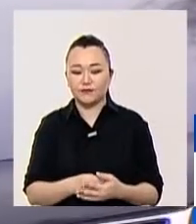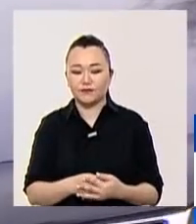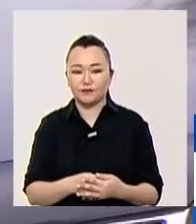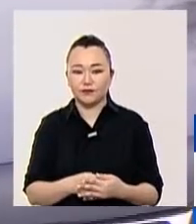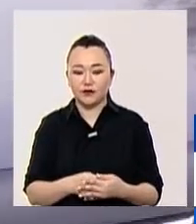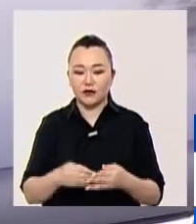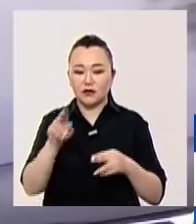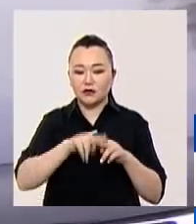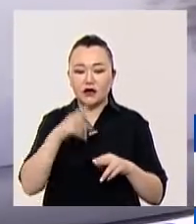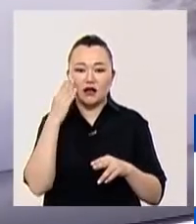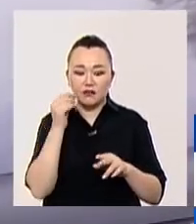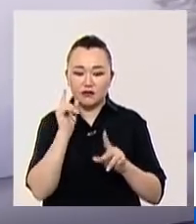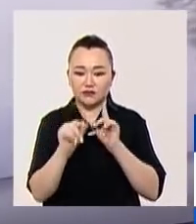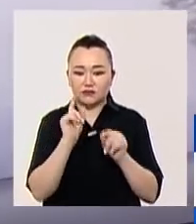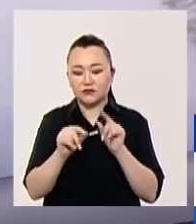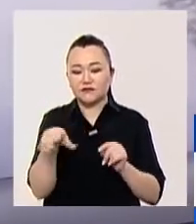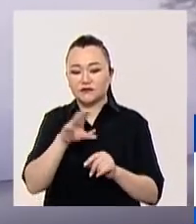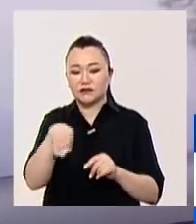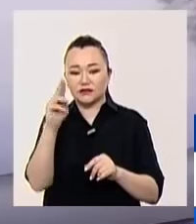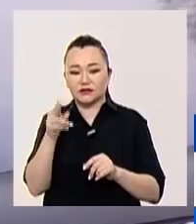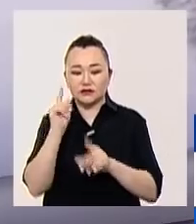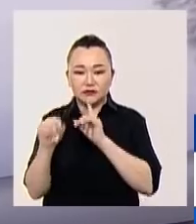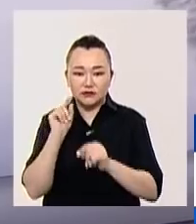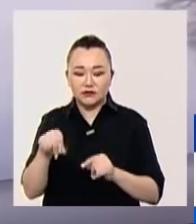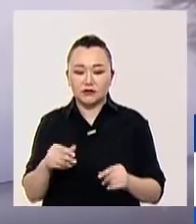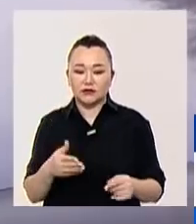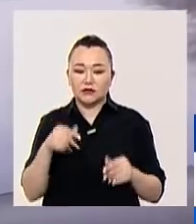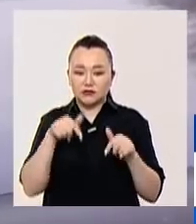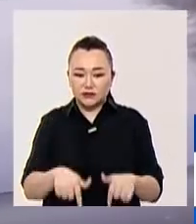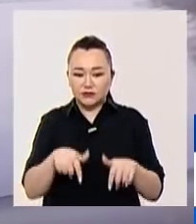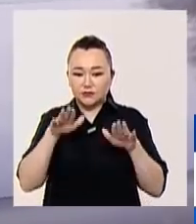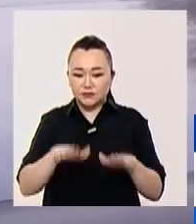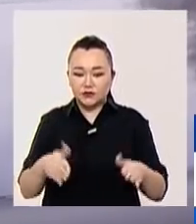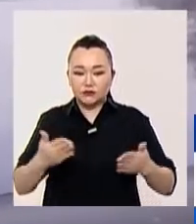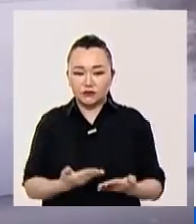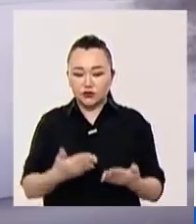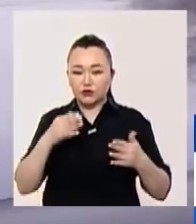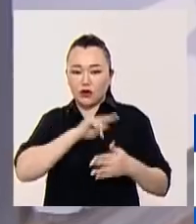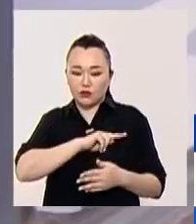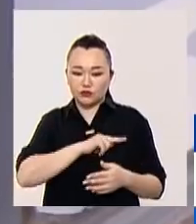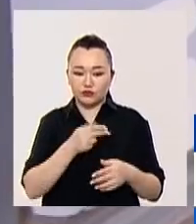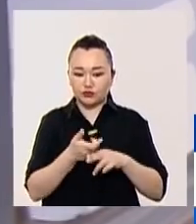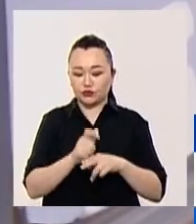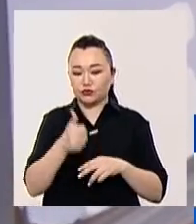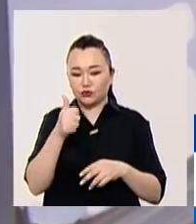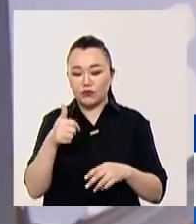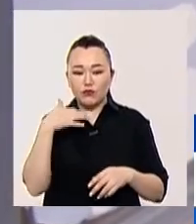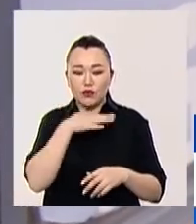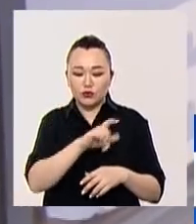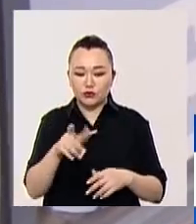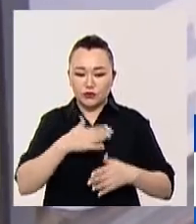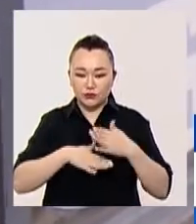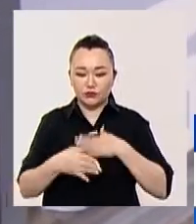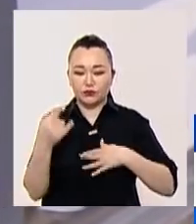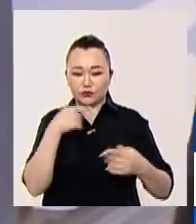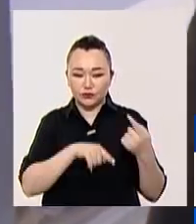ғой. Алматыға барады бәрі, Талдықорғанға кетеді, осы жерде тұрып, осы жерде жұмыс істесе жақсы болады. Көбісі қуанып жатырды бір-біріне